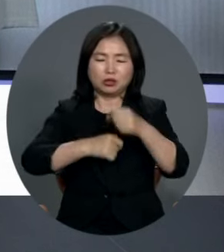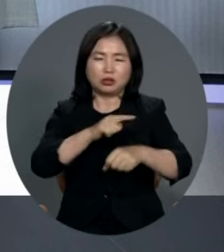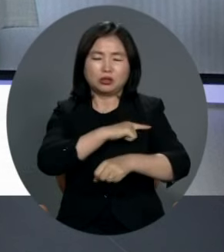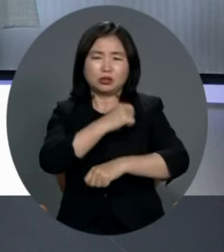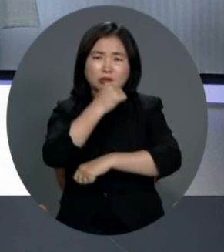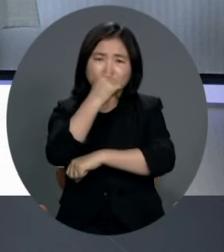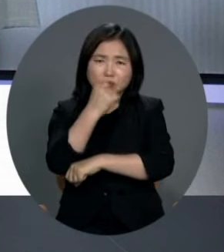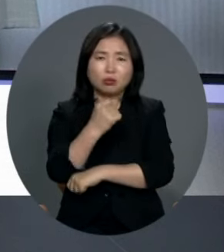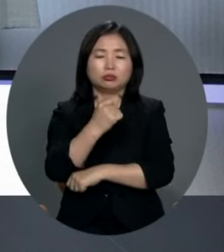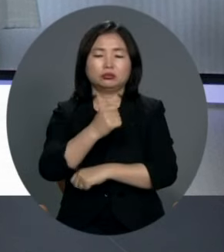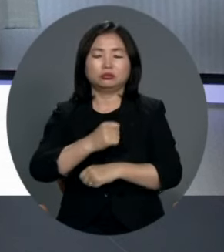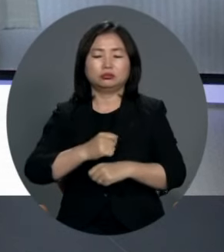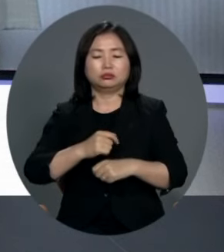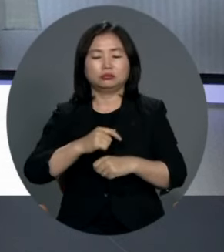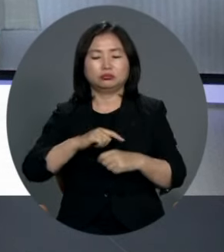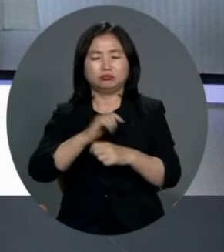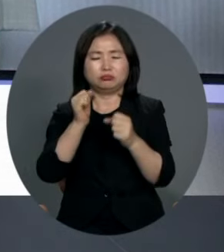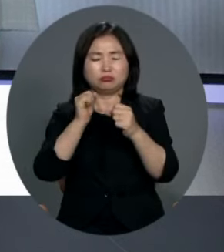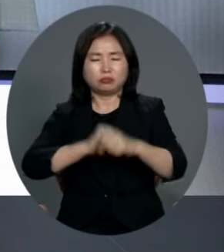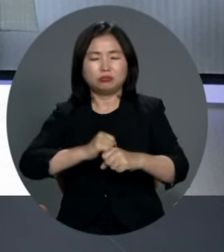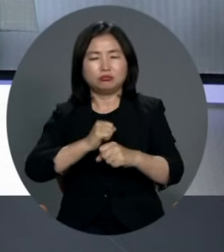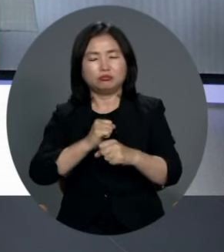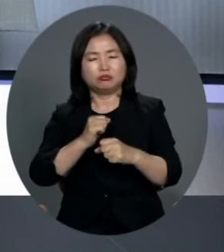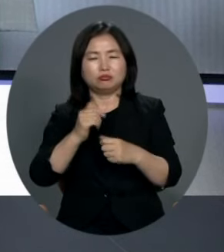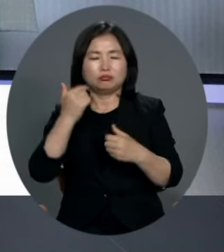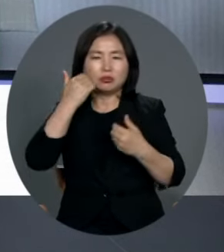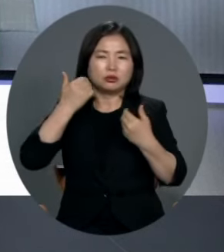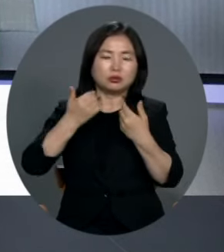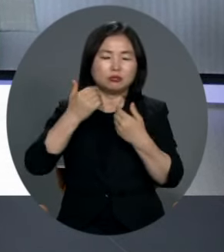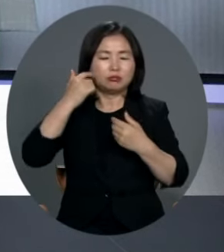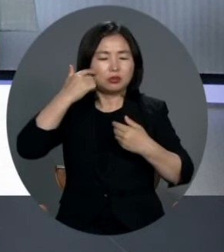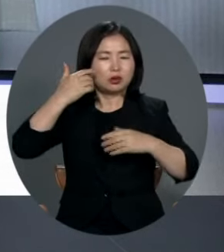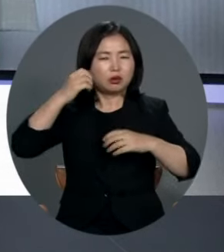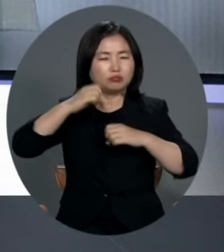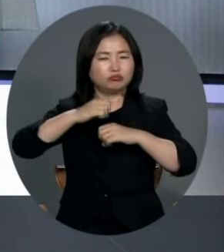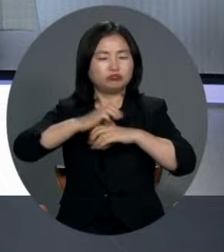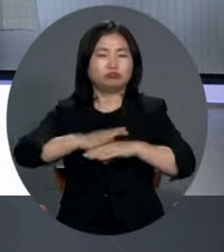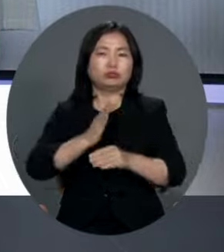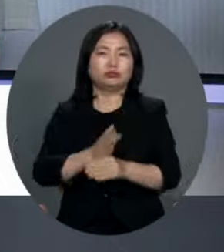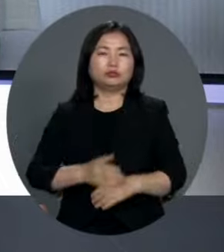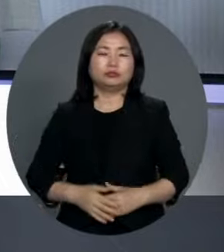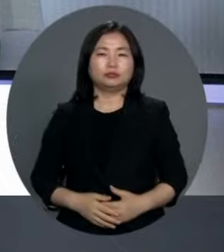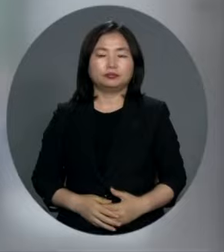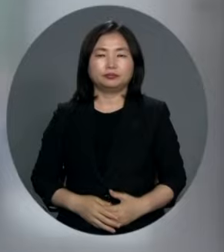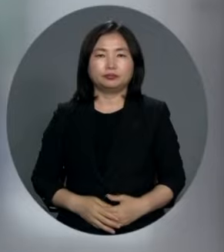기본 원리가 무너지고 있다는 지적을 받고 있습니다 조재한 기자가 보도합니다